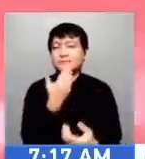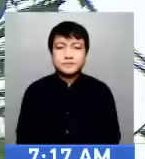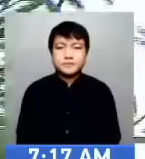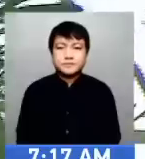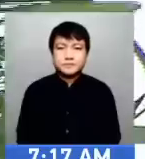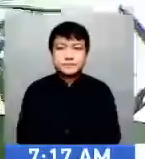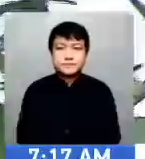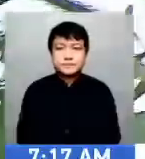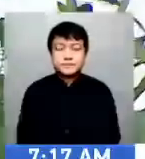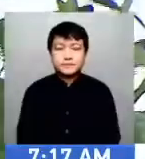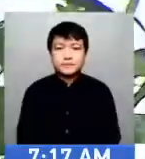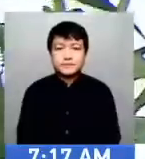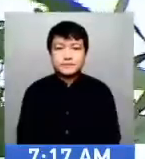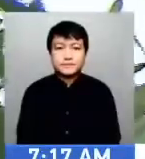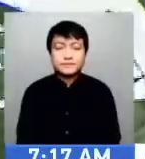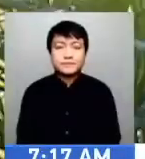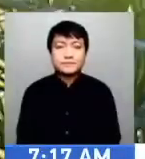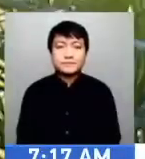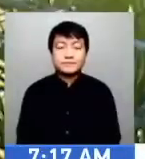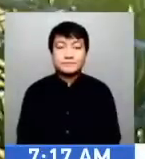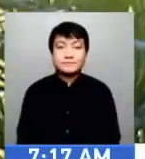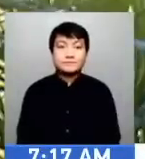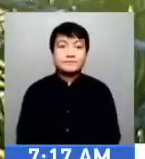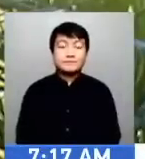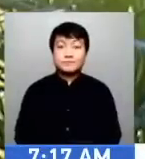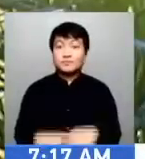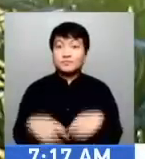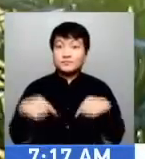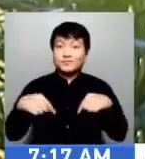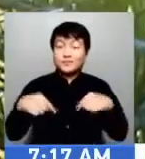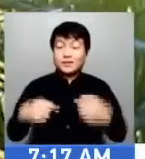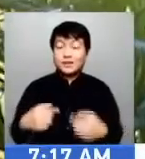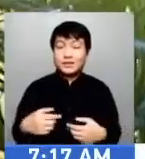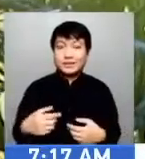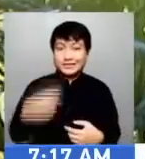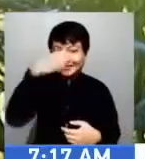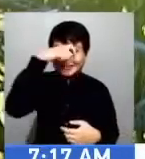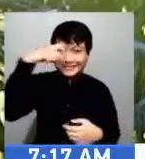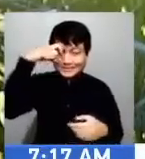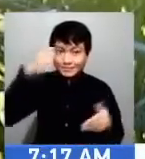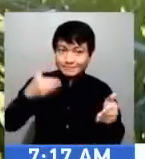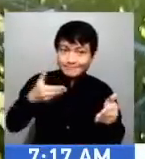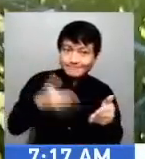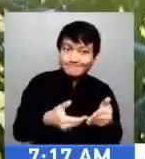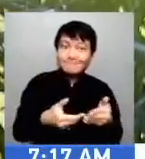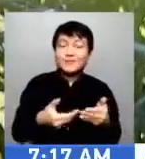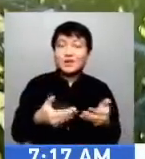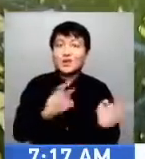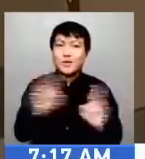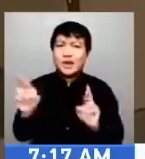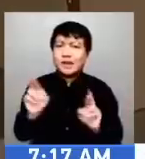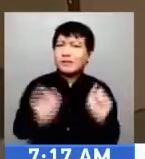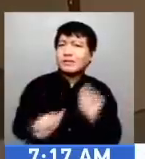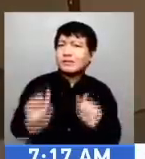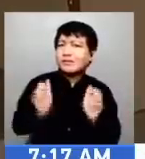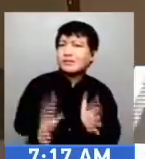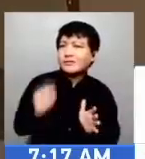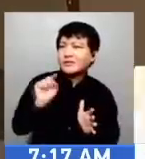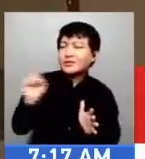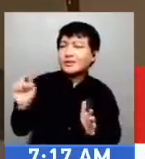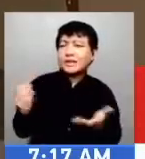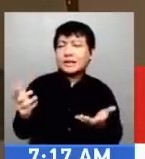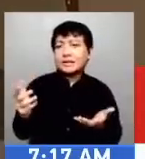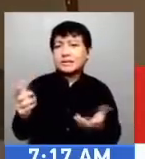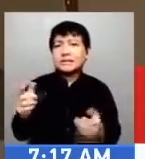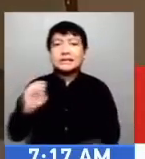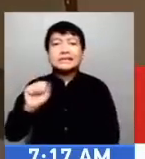umaga po. Eto na, dahil malapit ang tag-init, summer ready na ang ilang Sparkle Stars. Kwento ni mga Lini or Duha star Sanya Lopez, handa na